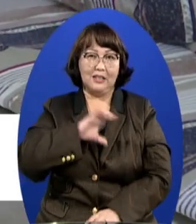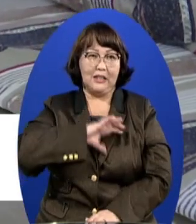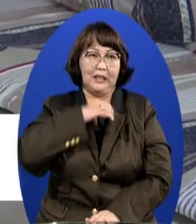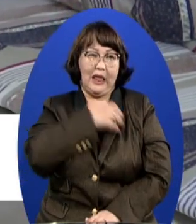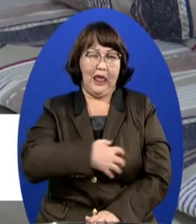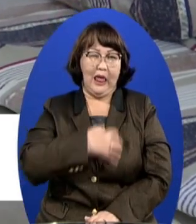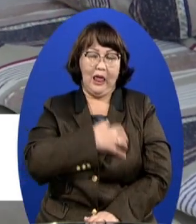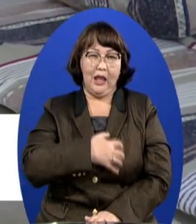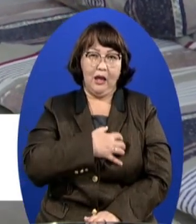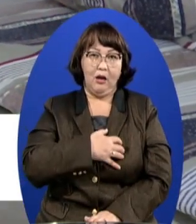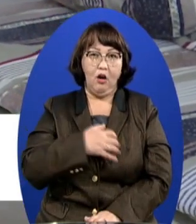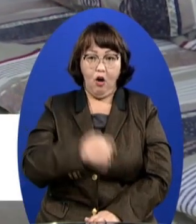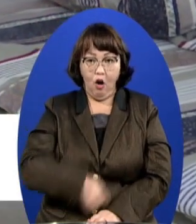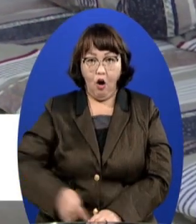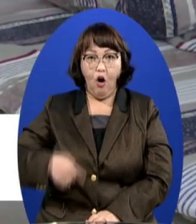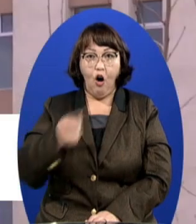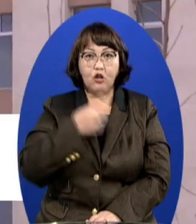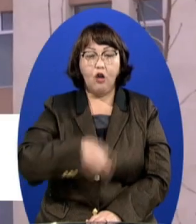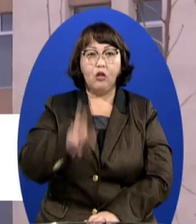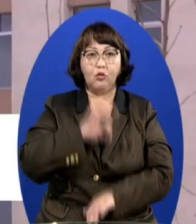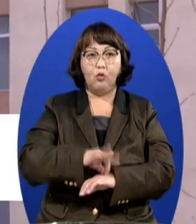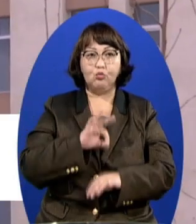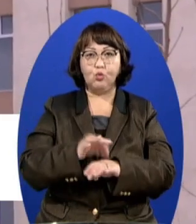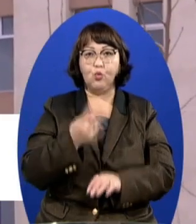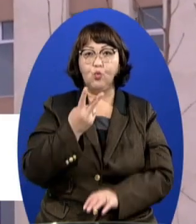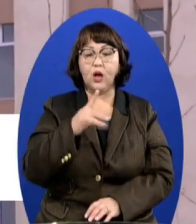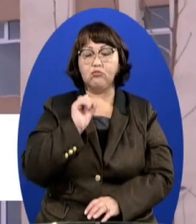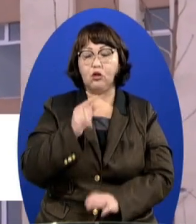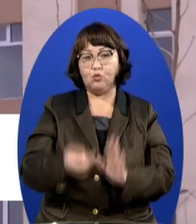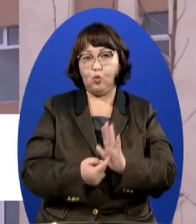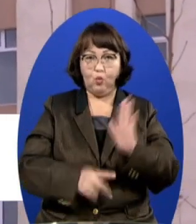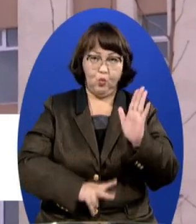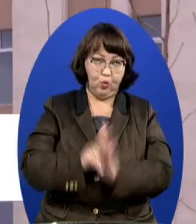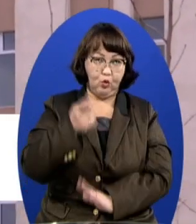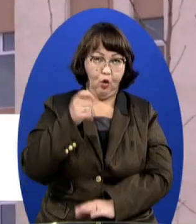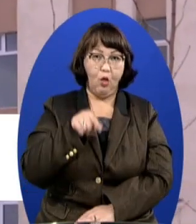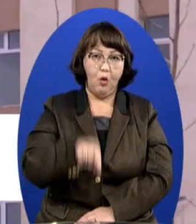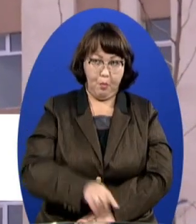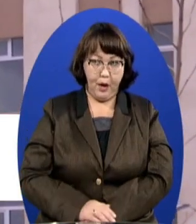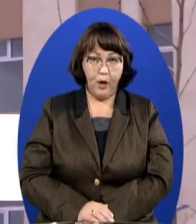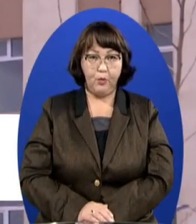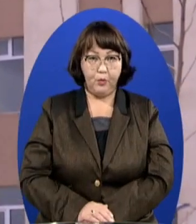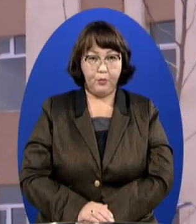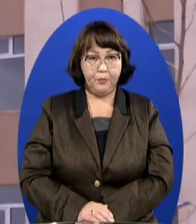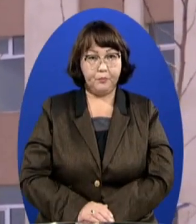эргээд хотоод өрөвсөх гол шалтгаан болж байгааг эмчнэр сэрэмжүүлж байна.